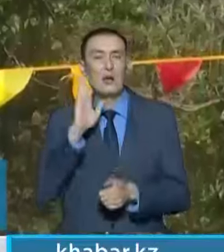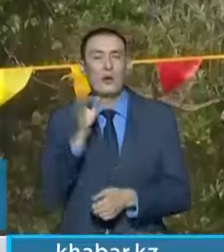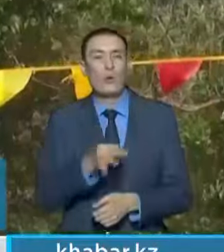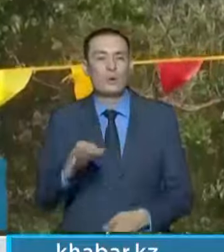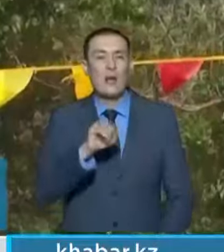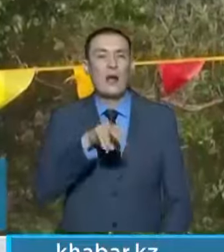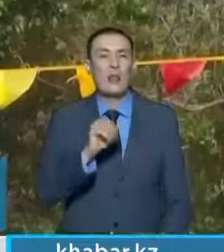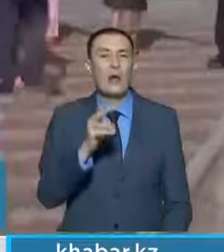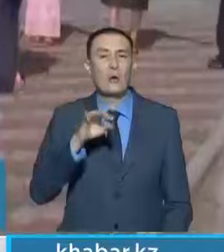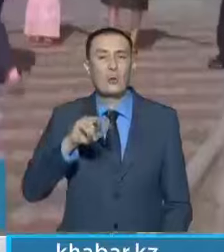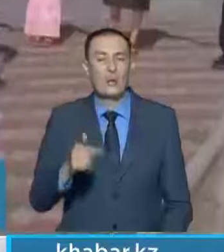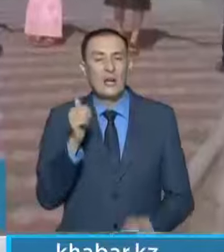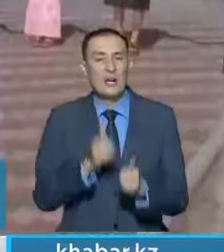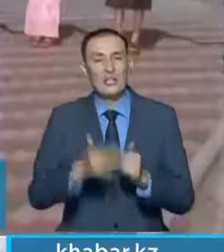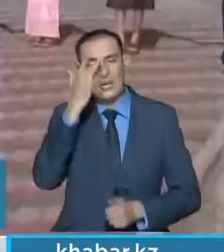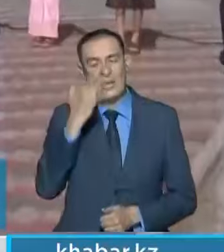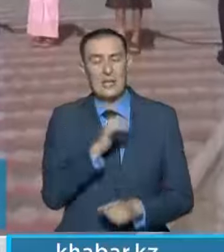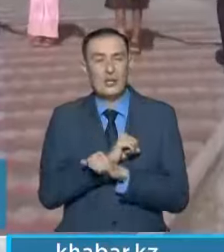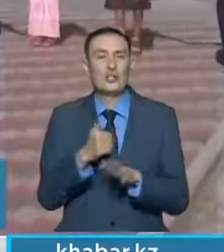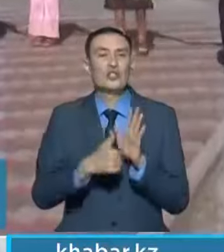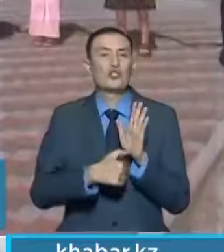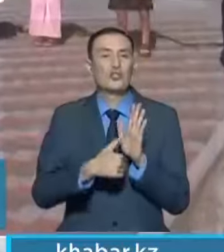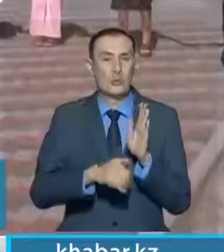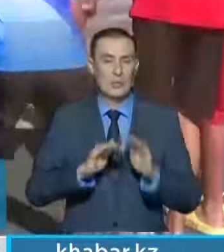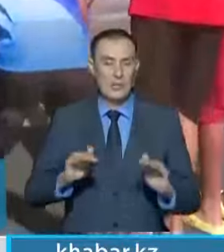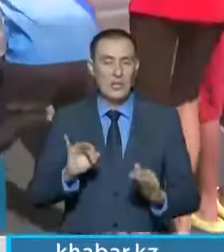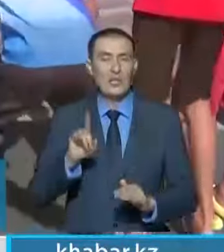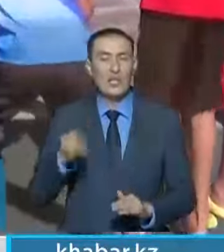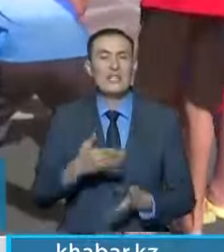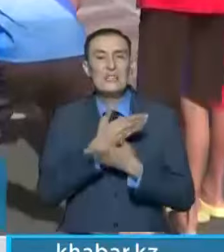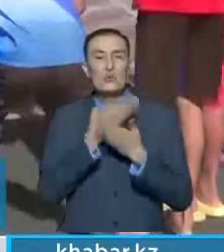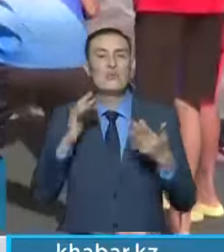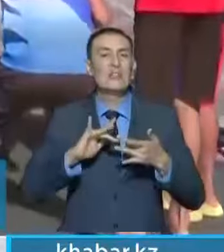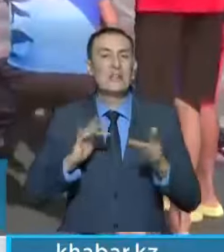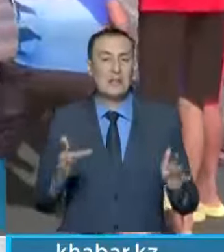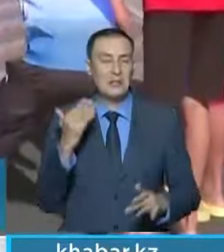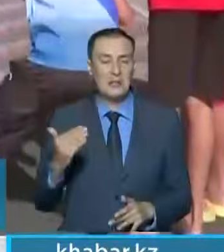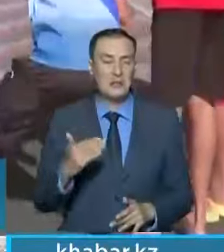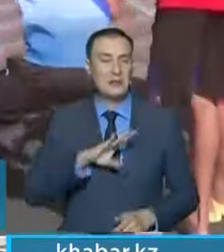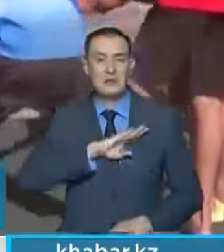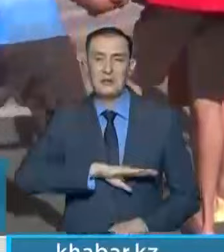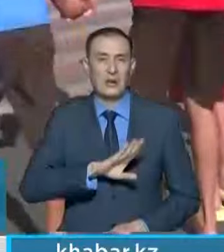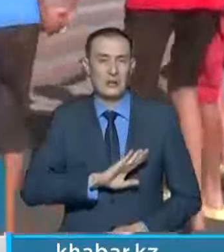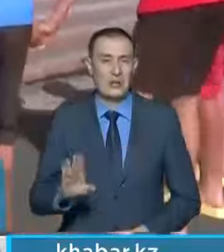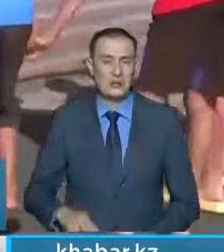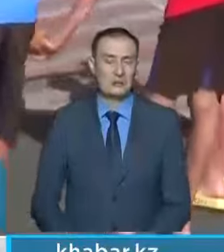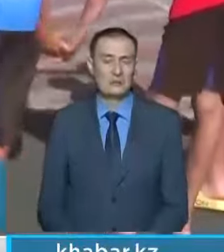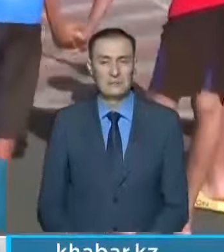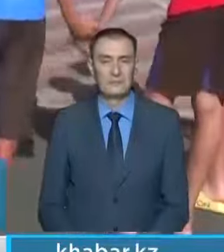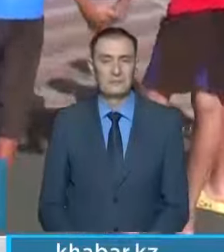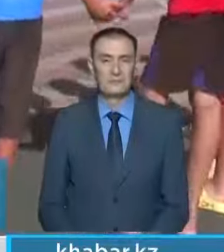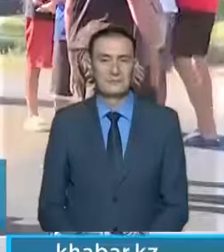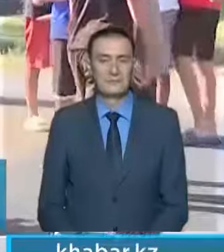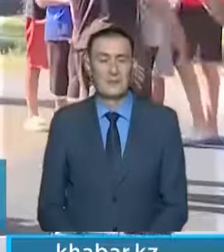живописного озера Алаколь. Здесь каждое лето отдыхают по 600 детей. И даже отсутствие интернета их совсем не огорчает. Брат, интернет без гео, мы